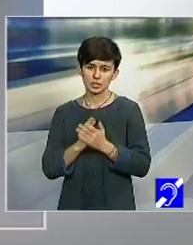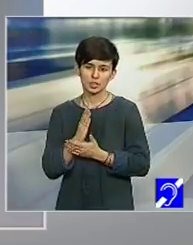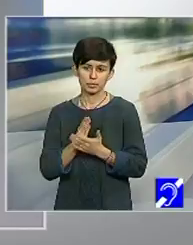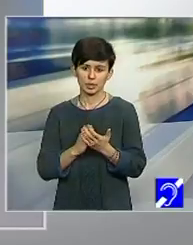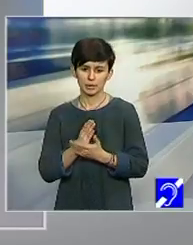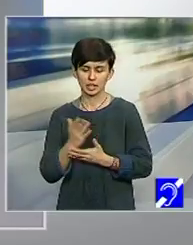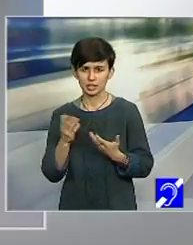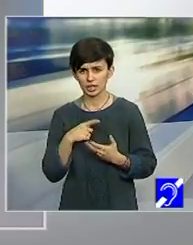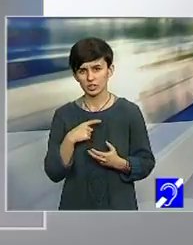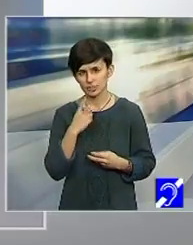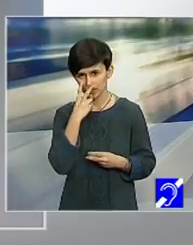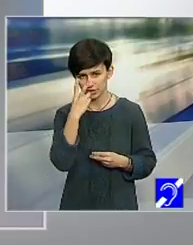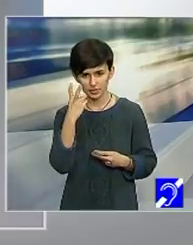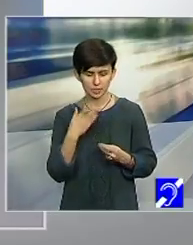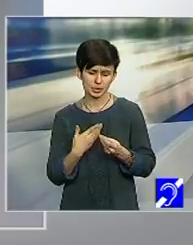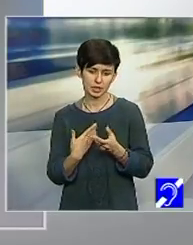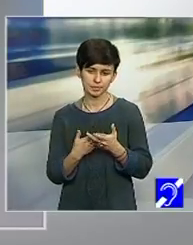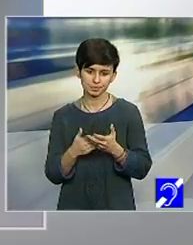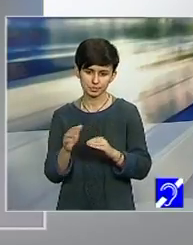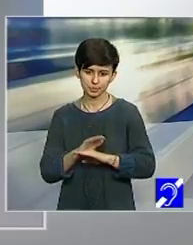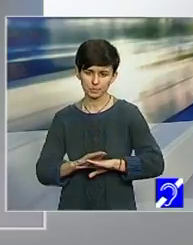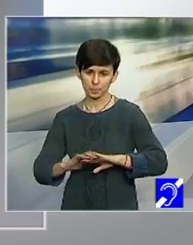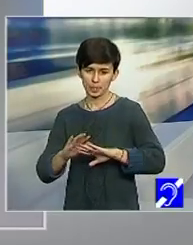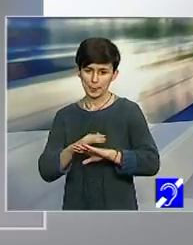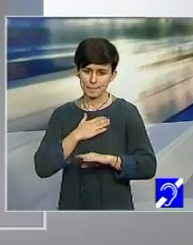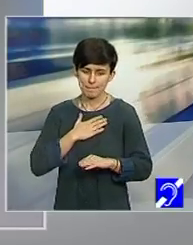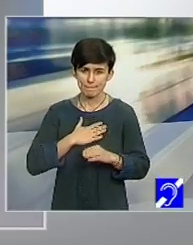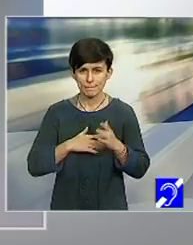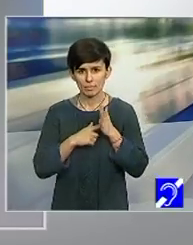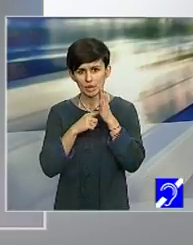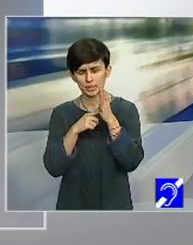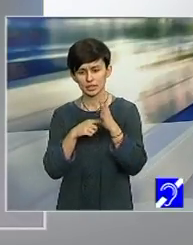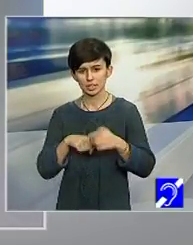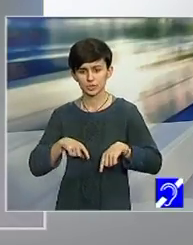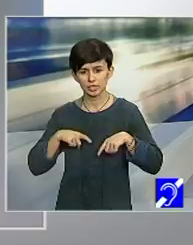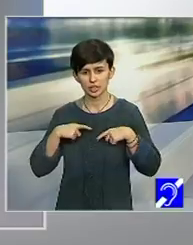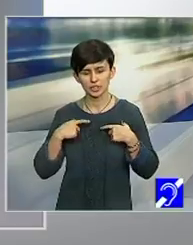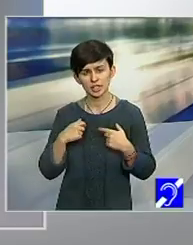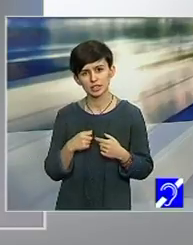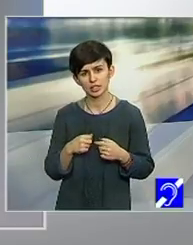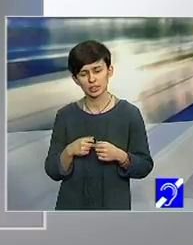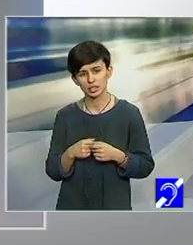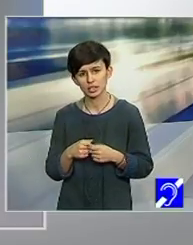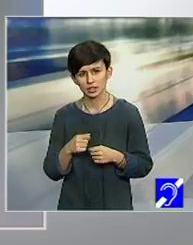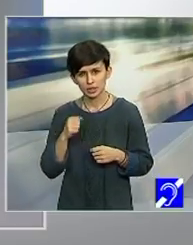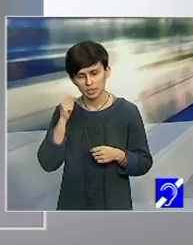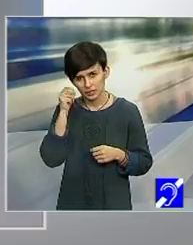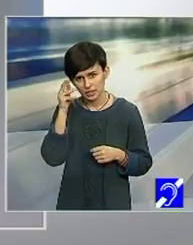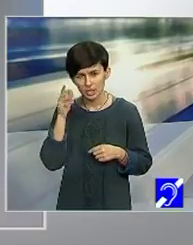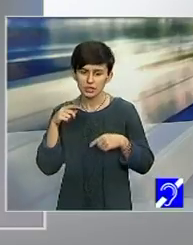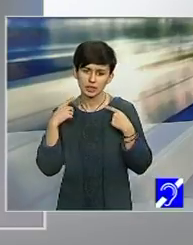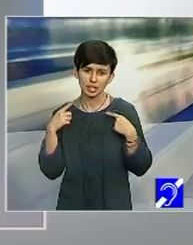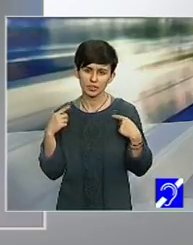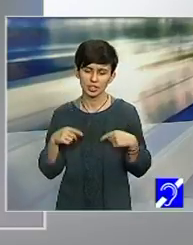fi vizibil pentru public, vom căuta să ilustrăm atât viața obișnuită de zi cu zi a evreilor din